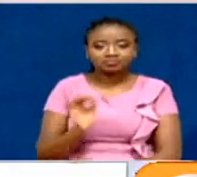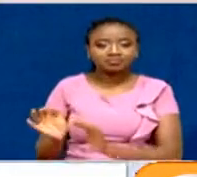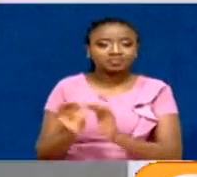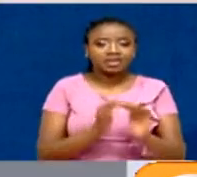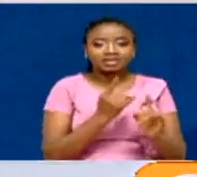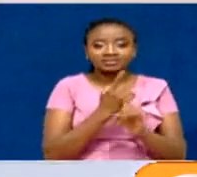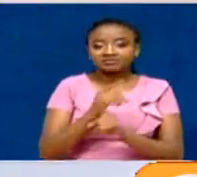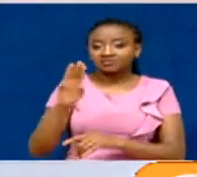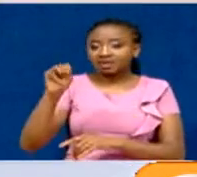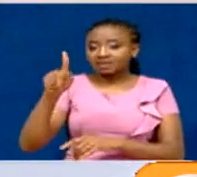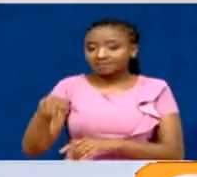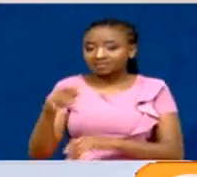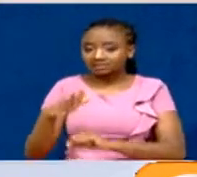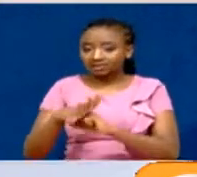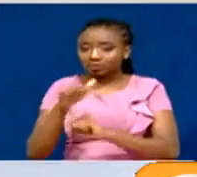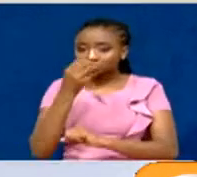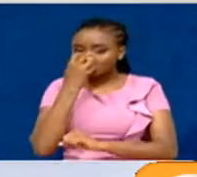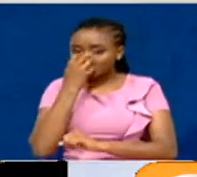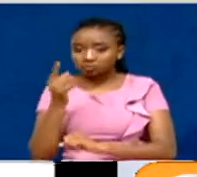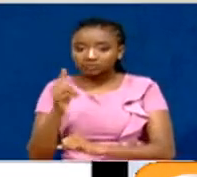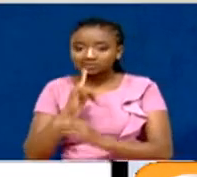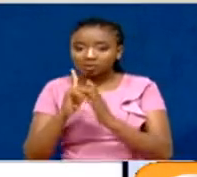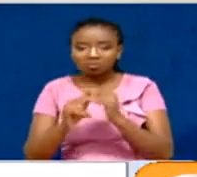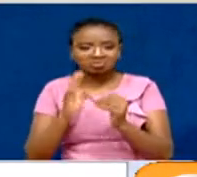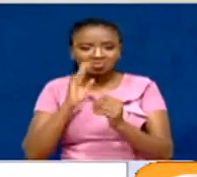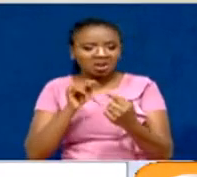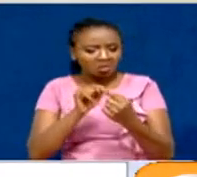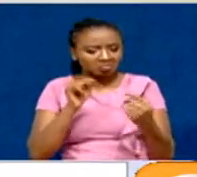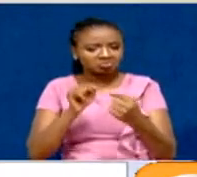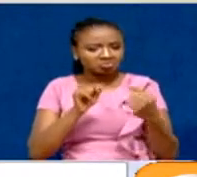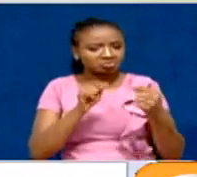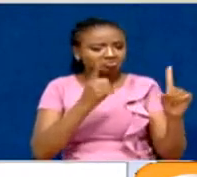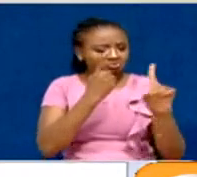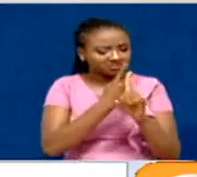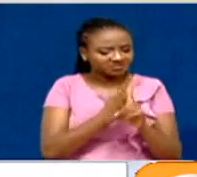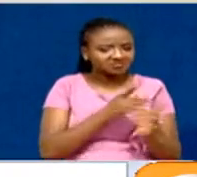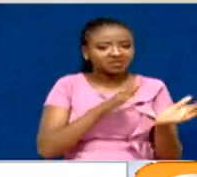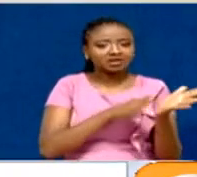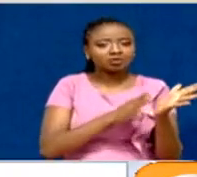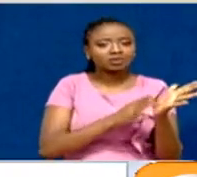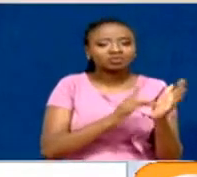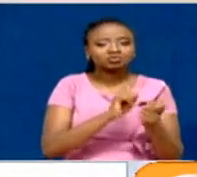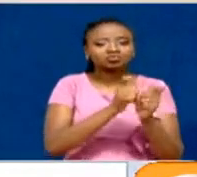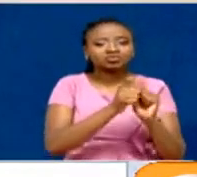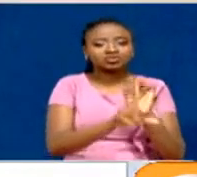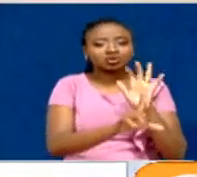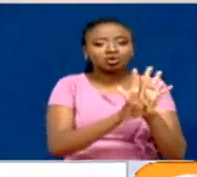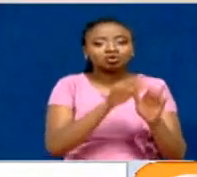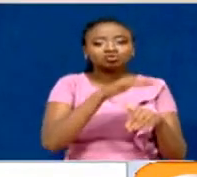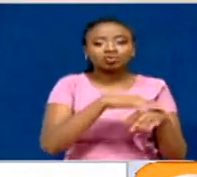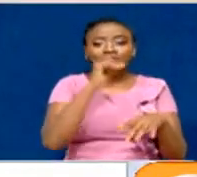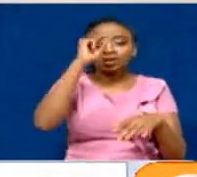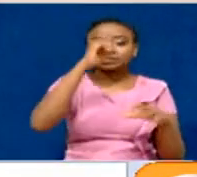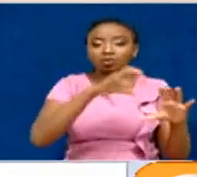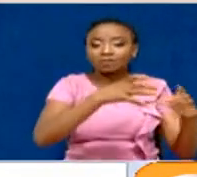Baadhi ya wabunge wanaomuunga mkono Naibu wa Rais William Ruto wanatishia kuwa watapinga baadhi ya mapendekezo ya mabadiliko ya sheria ya vyama vya kisiasa.